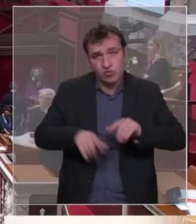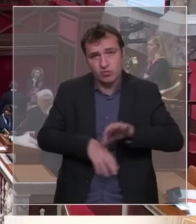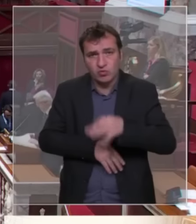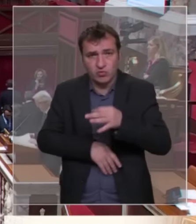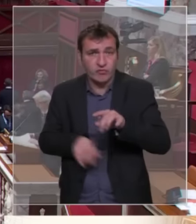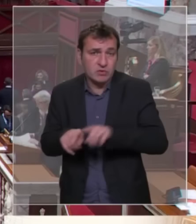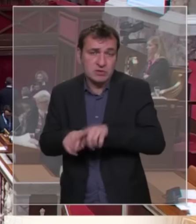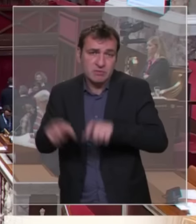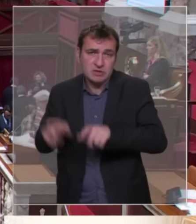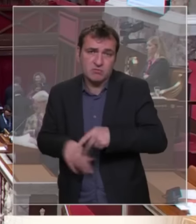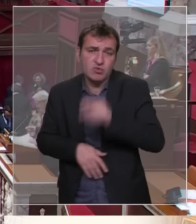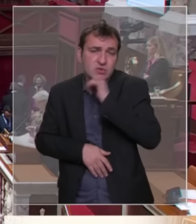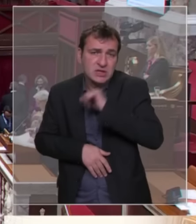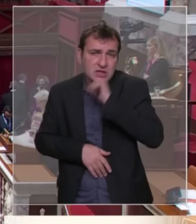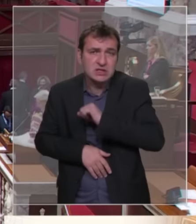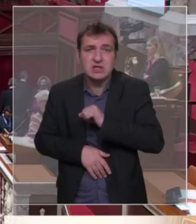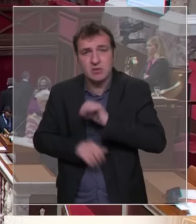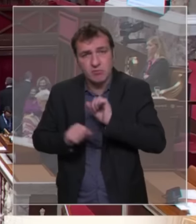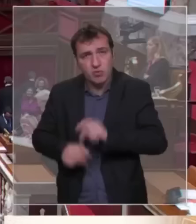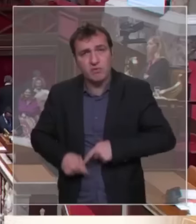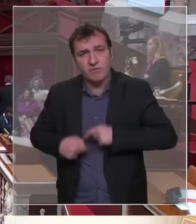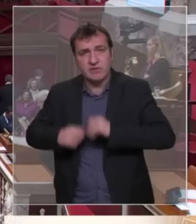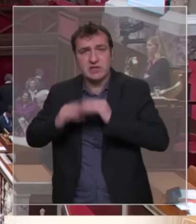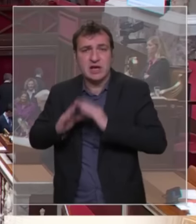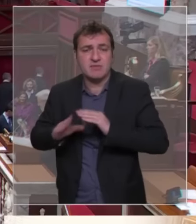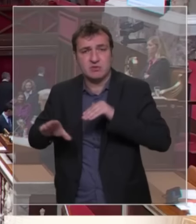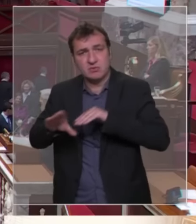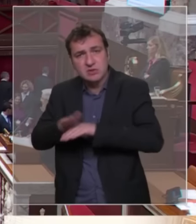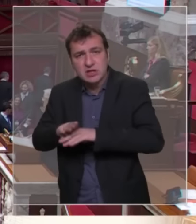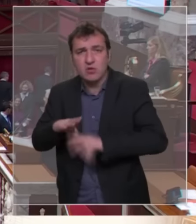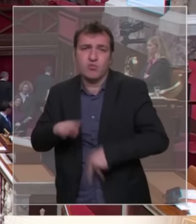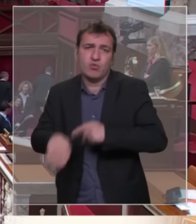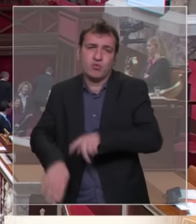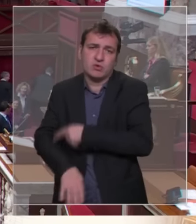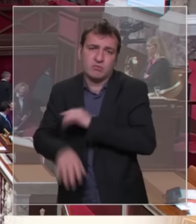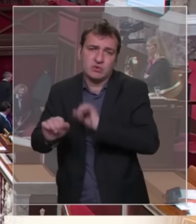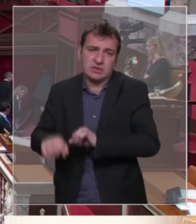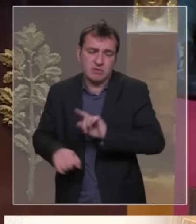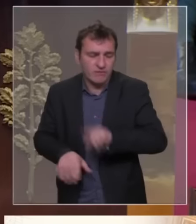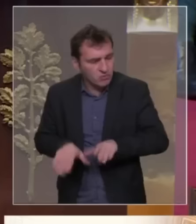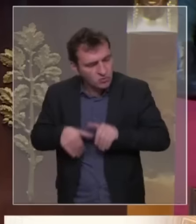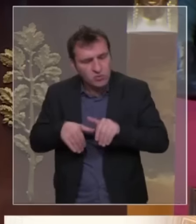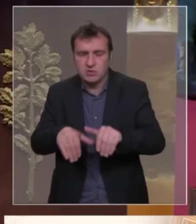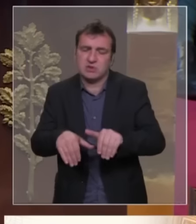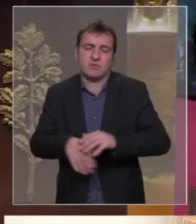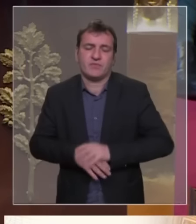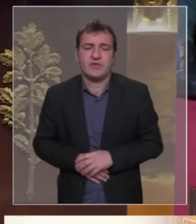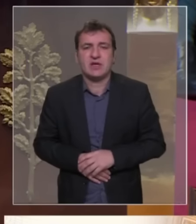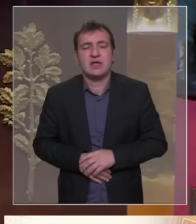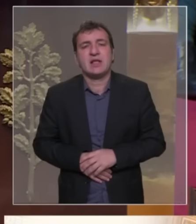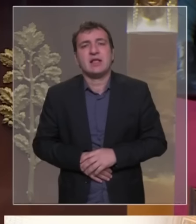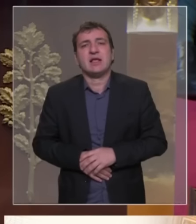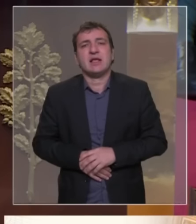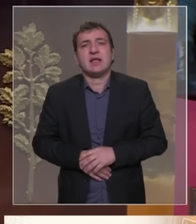vivre chez eux le plus longtemps possible, doit être développée. Enfin, Madame la